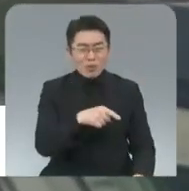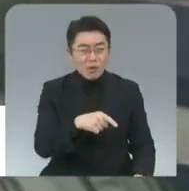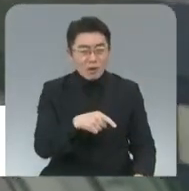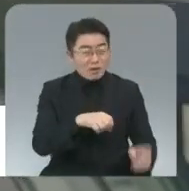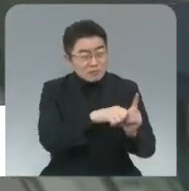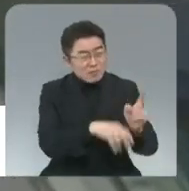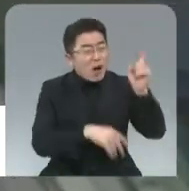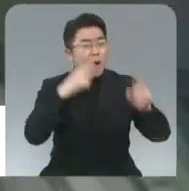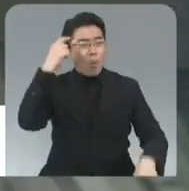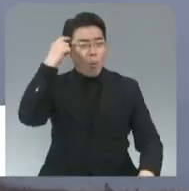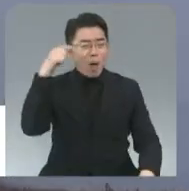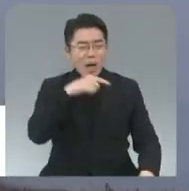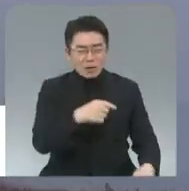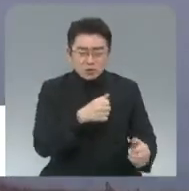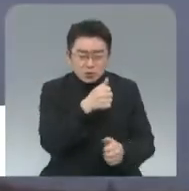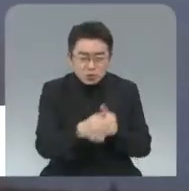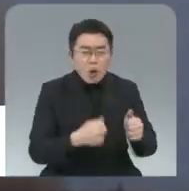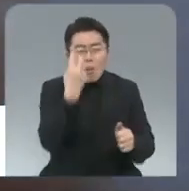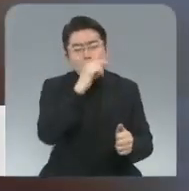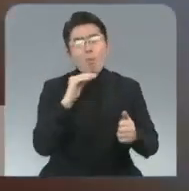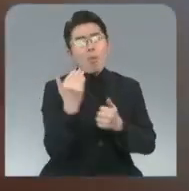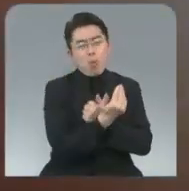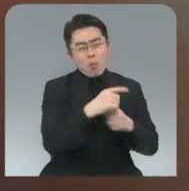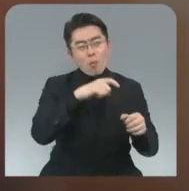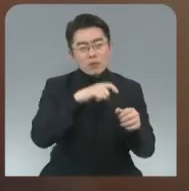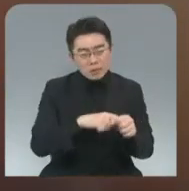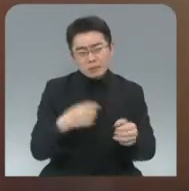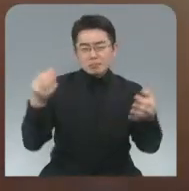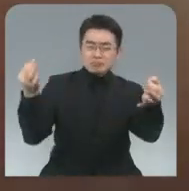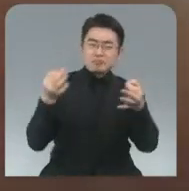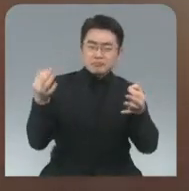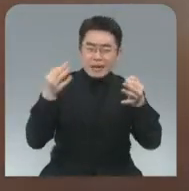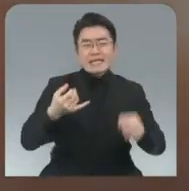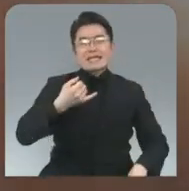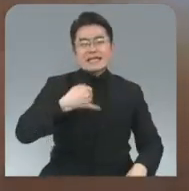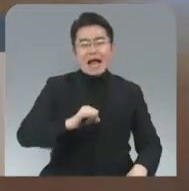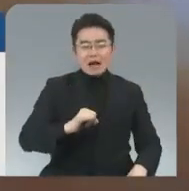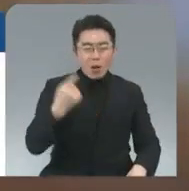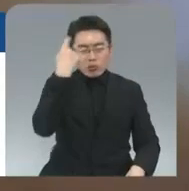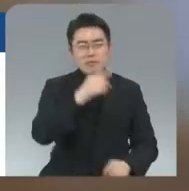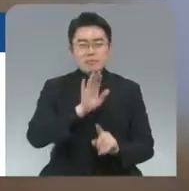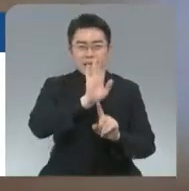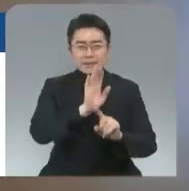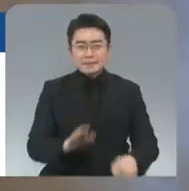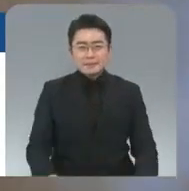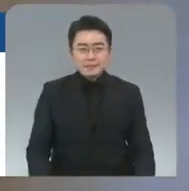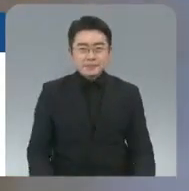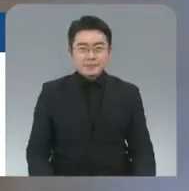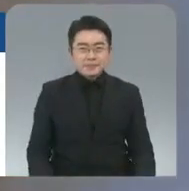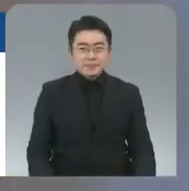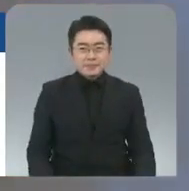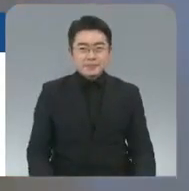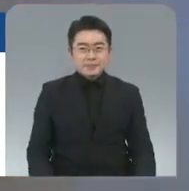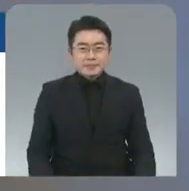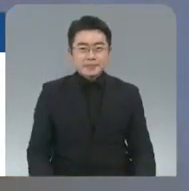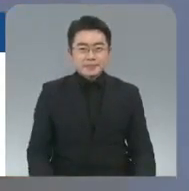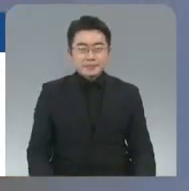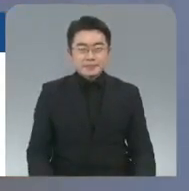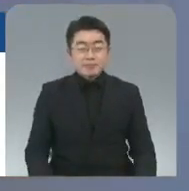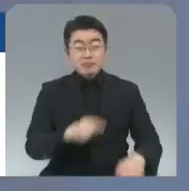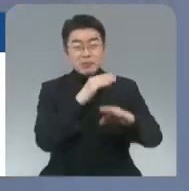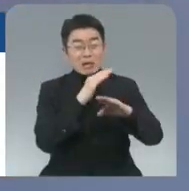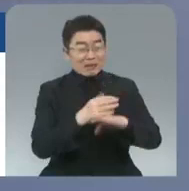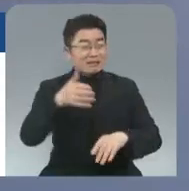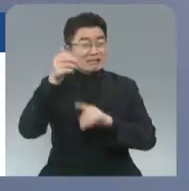Profesor John Yong soon di Universitas concsoul mengatakan bahwa penampilan perdana Putri Kim dinilai memiliki efek besar untuk menunjukkan